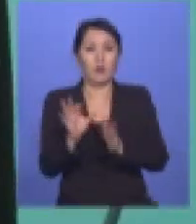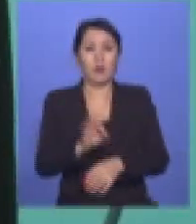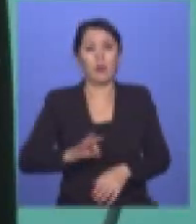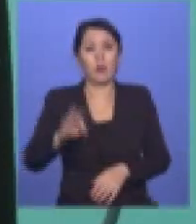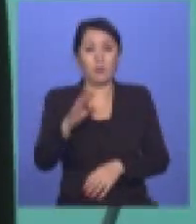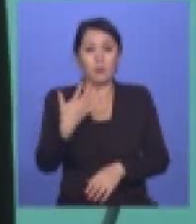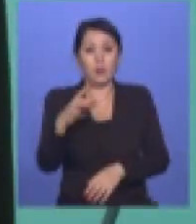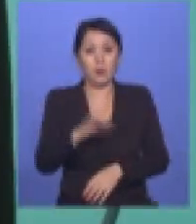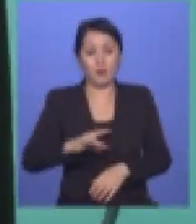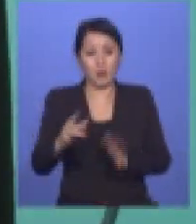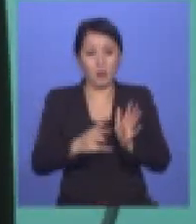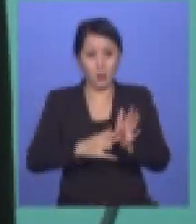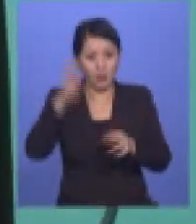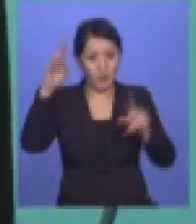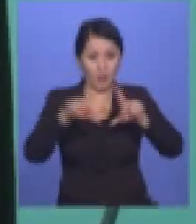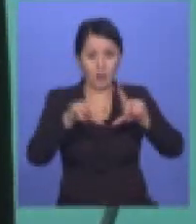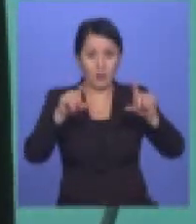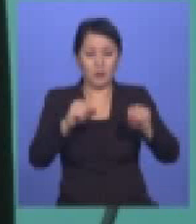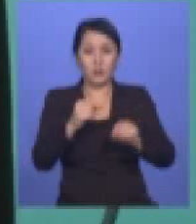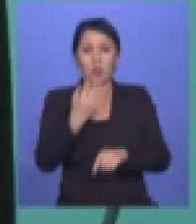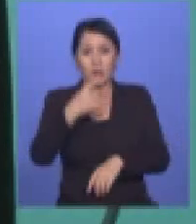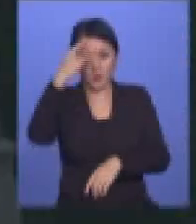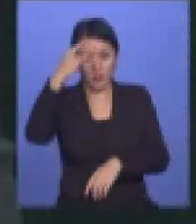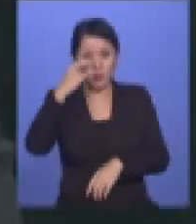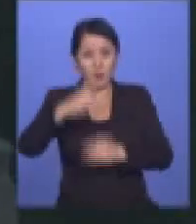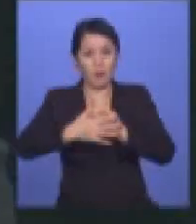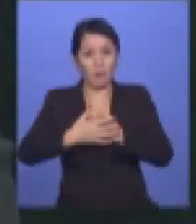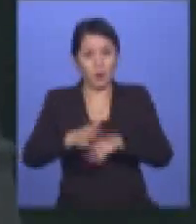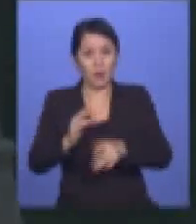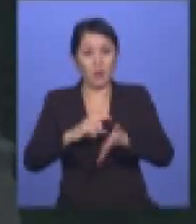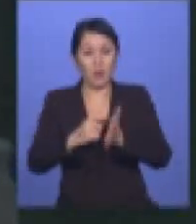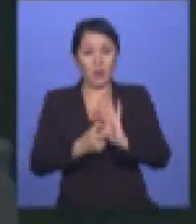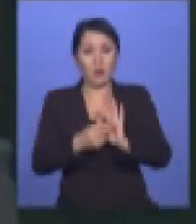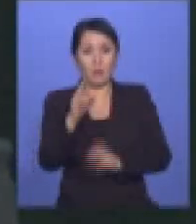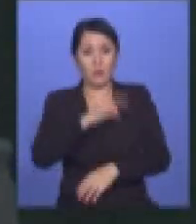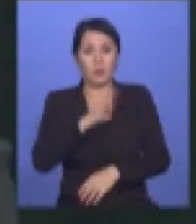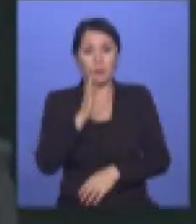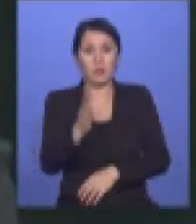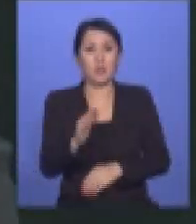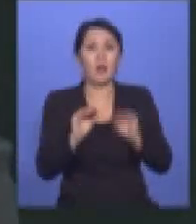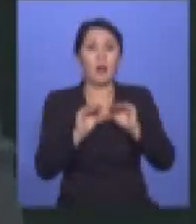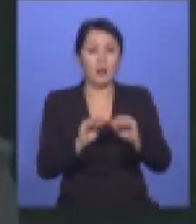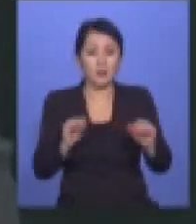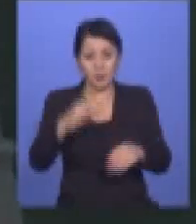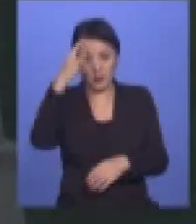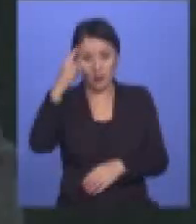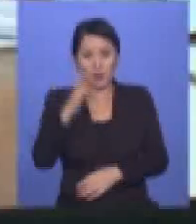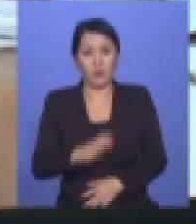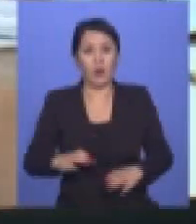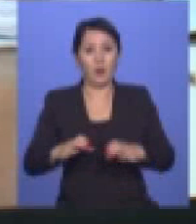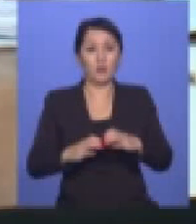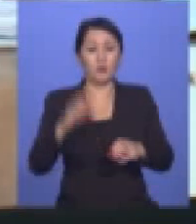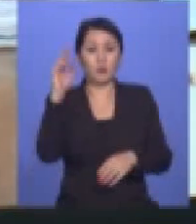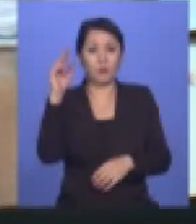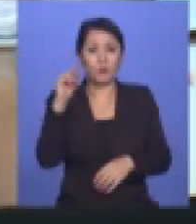5 ауданындағы 8 мектепте қазақ тілінде сыныптар ашылды. Биылда бұл жұмыс жалғасын таппақ, балабақшалардағы қазақ топтарының саны